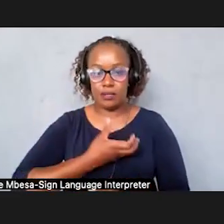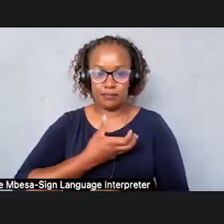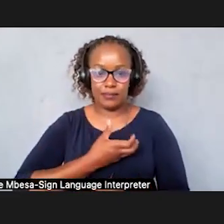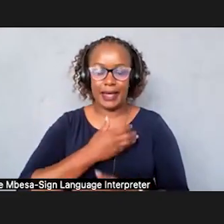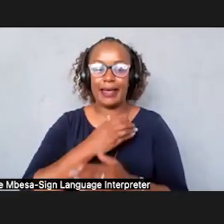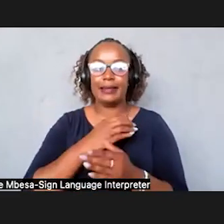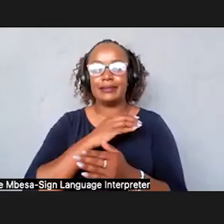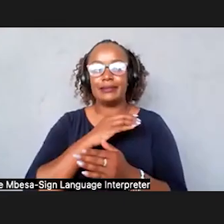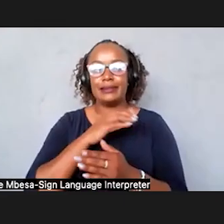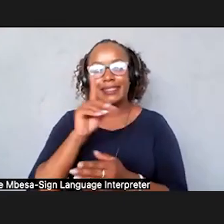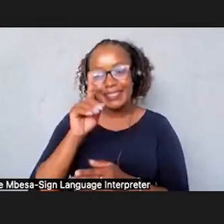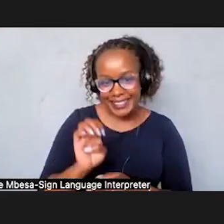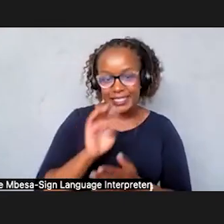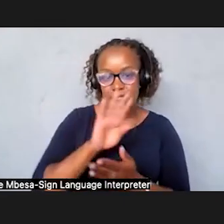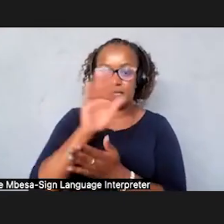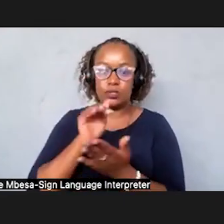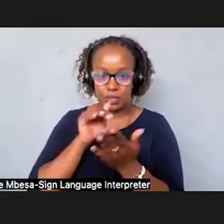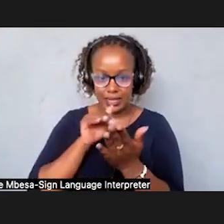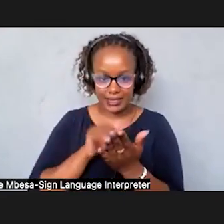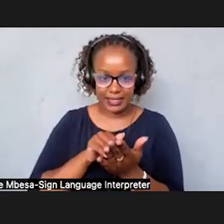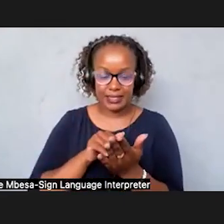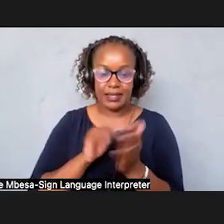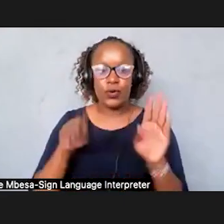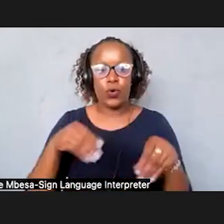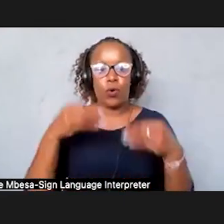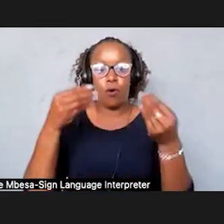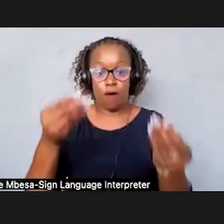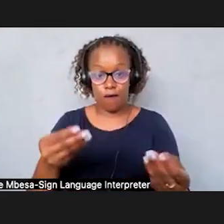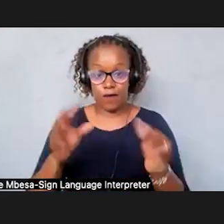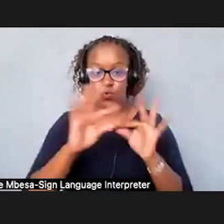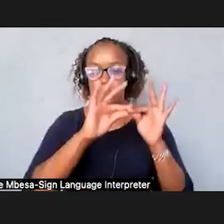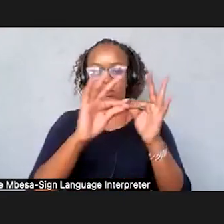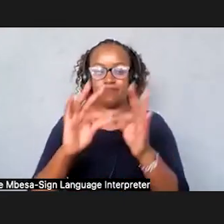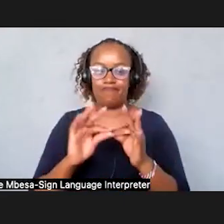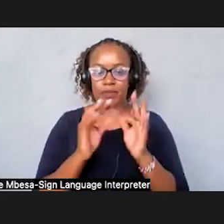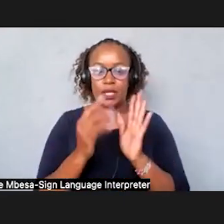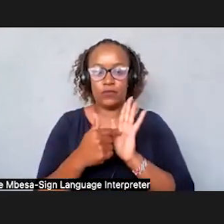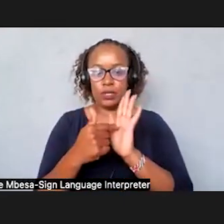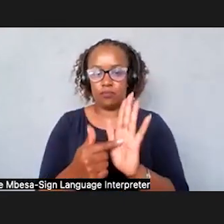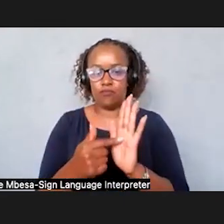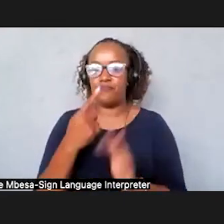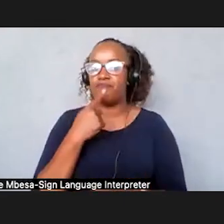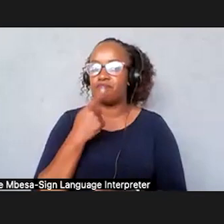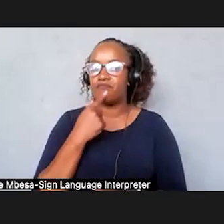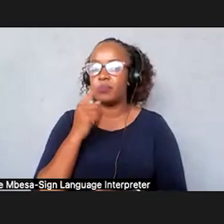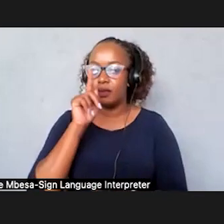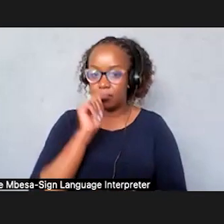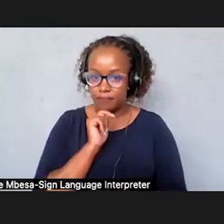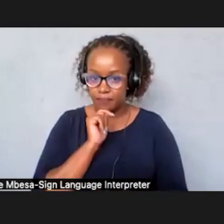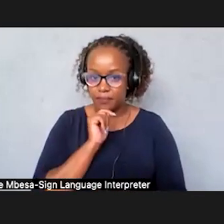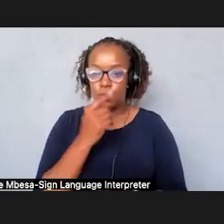ዲሴንትራላይዜሽን decentralization of the coordination. ቅድም ያልነው የአሊያንስ Like ስትራክቸር we ውስጥ said earlier, the ከሪጂናል alliance structure stretched to